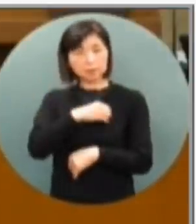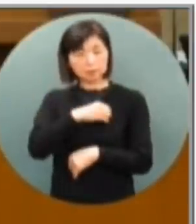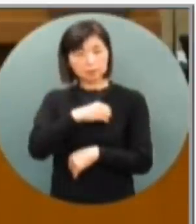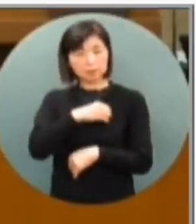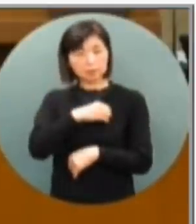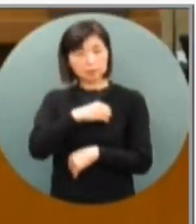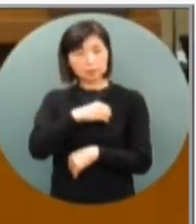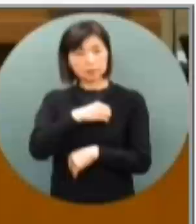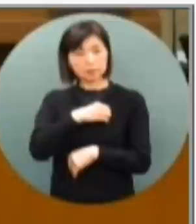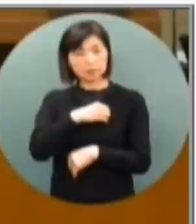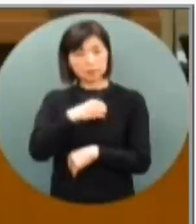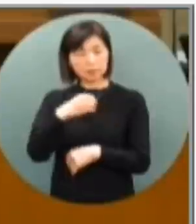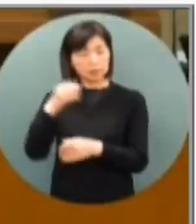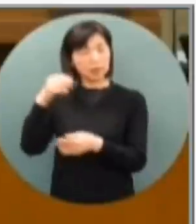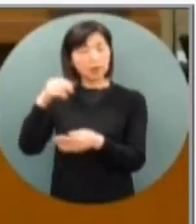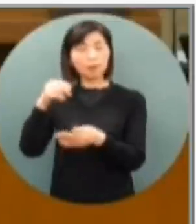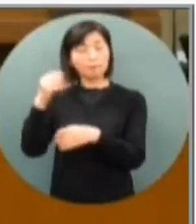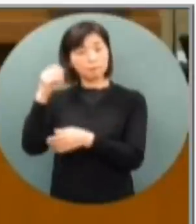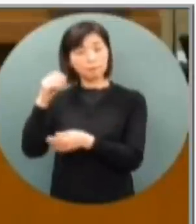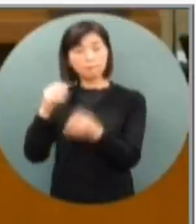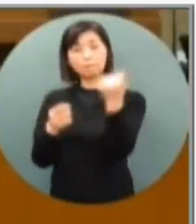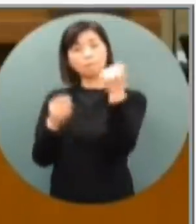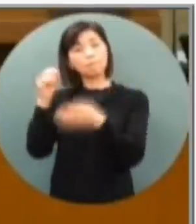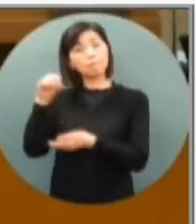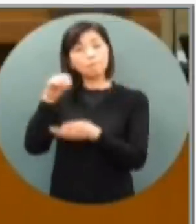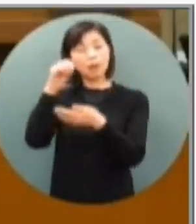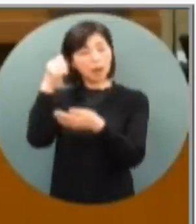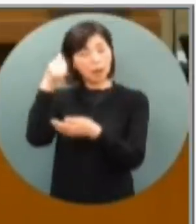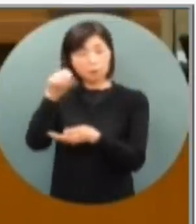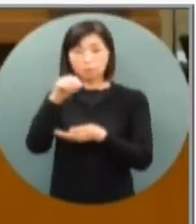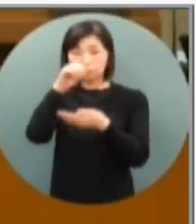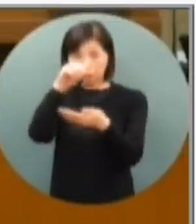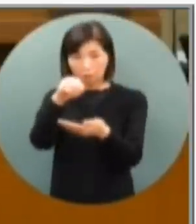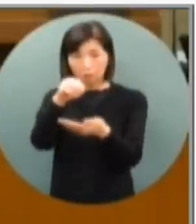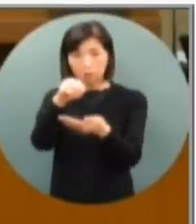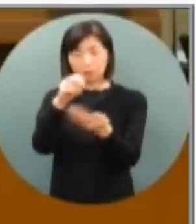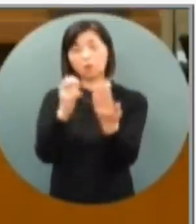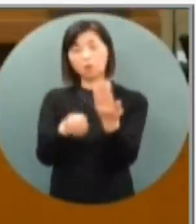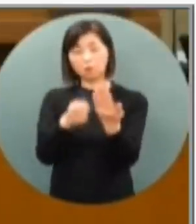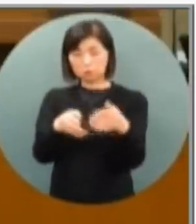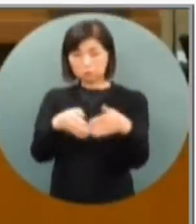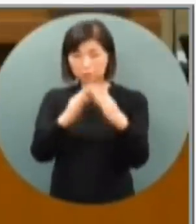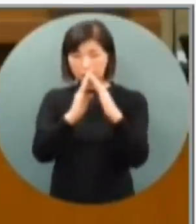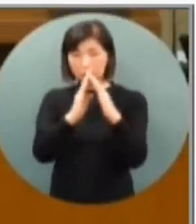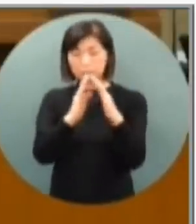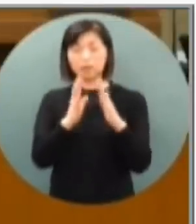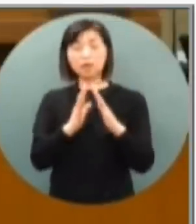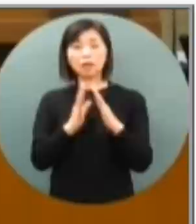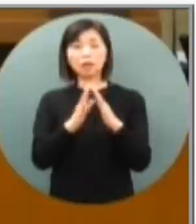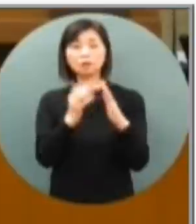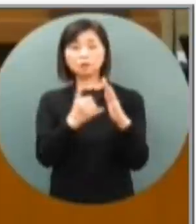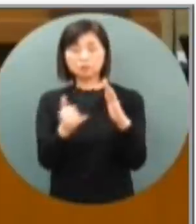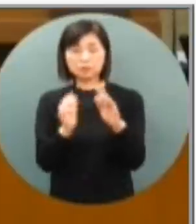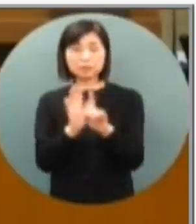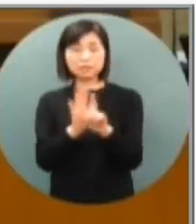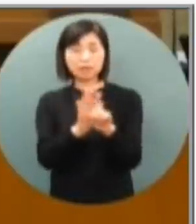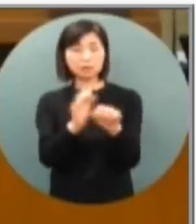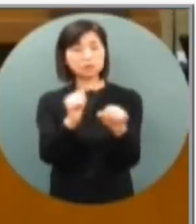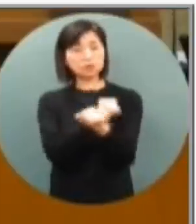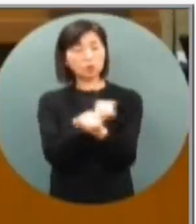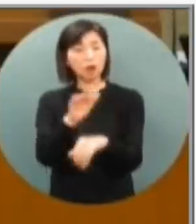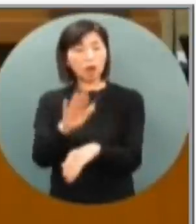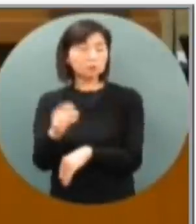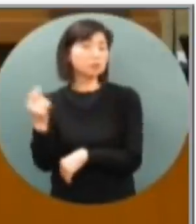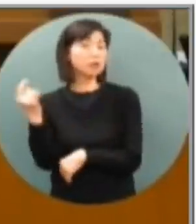本県において家族の支援事業を行っているというふうに伺っています。その現状報